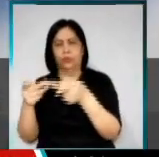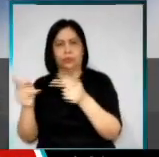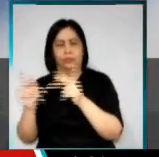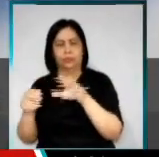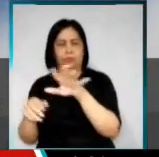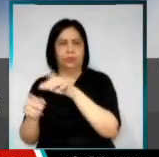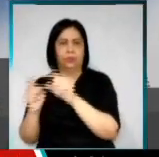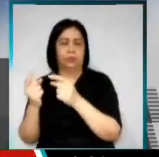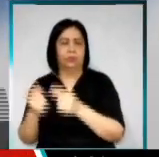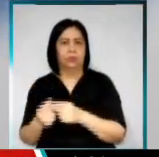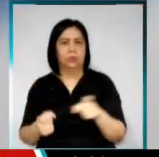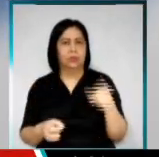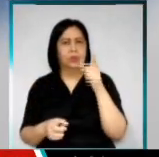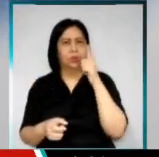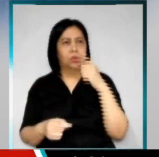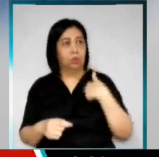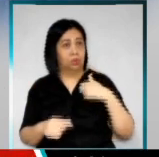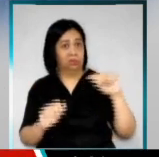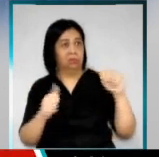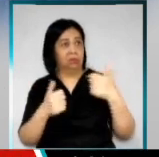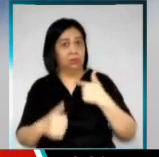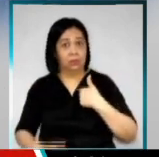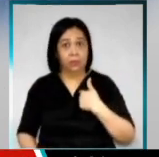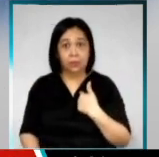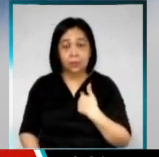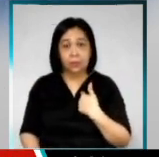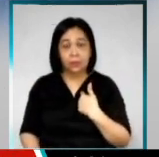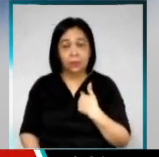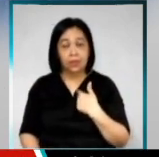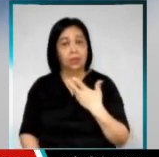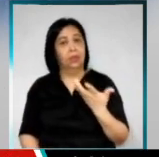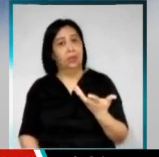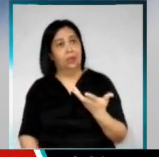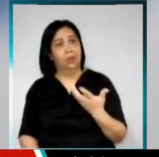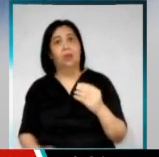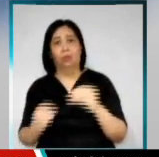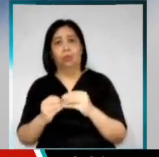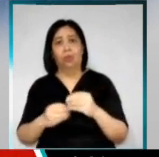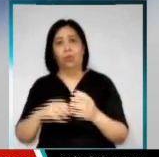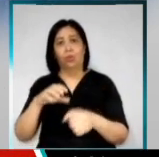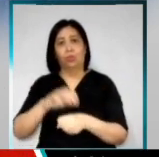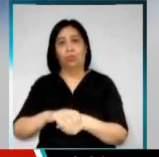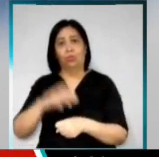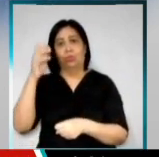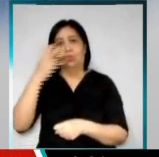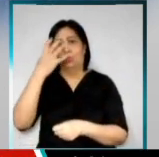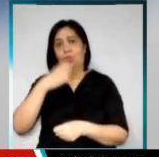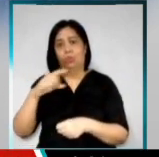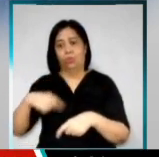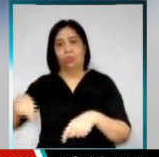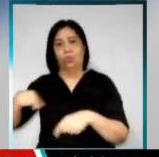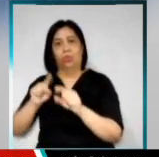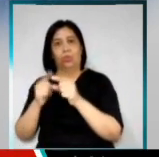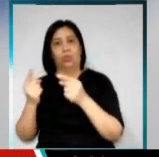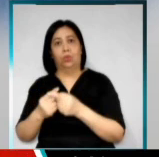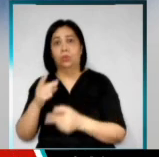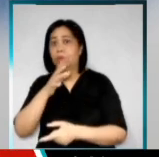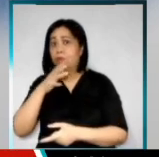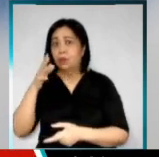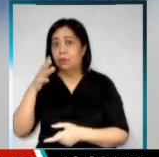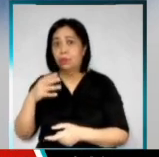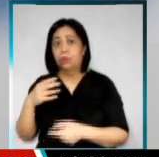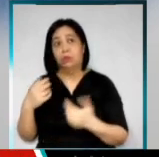parang inaamong pa kami. Eh, saan mo magagalit yan ang sektor na magsasaka? Baka nga gawin kagad